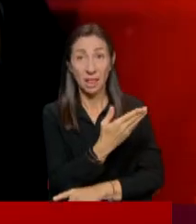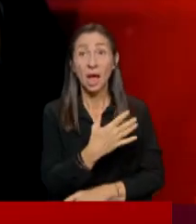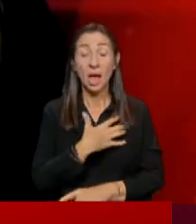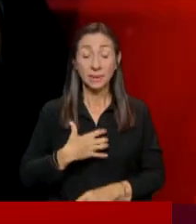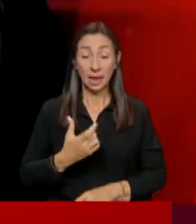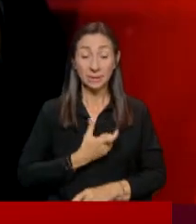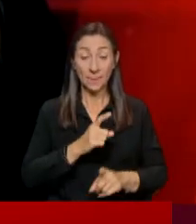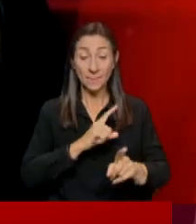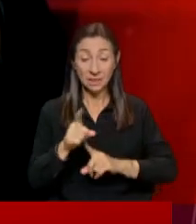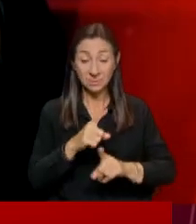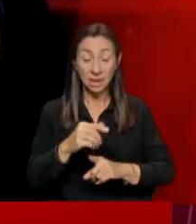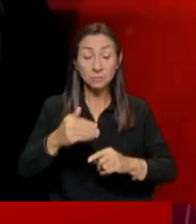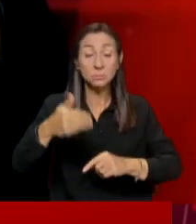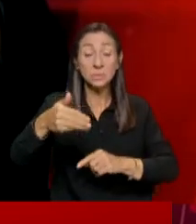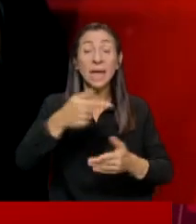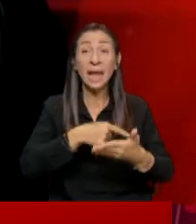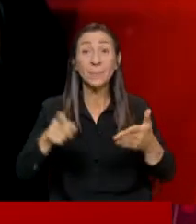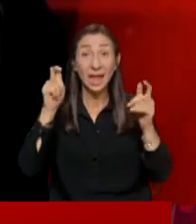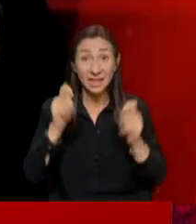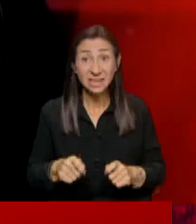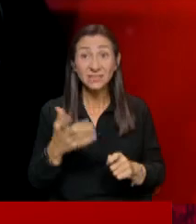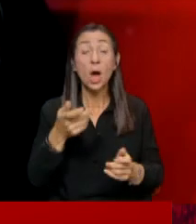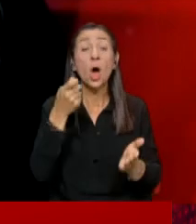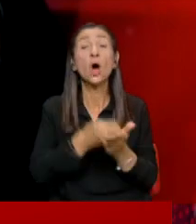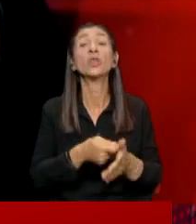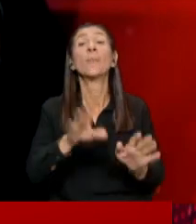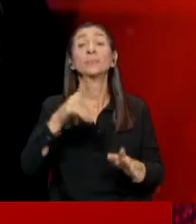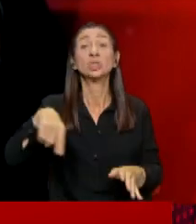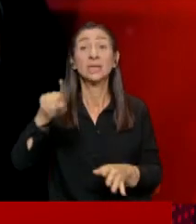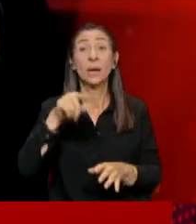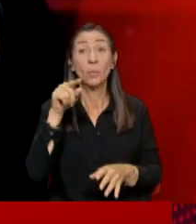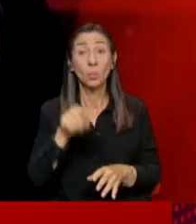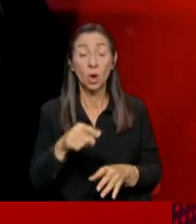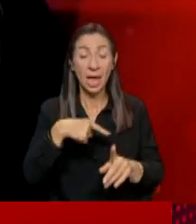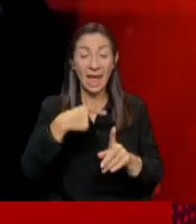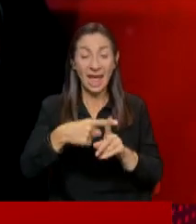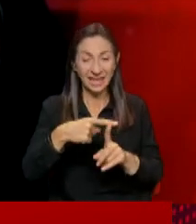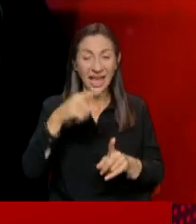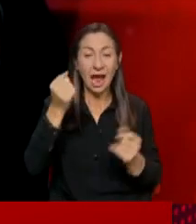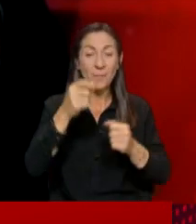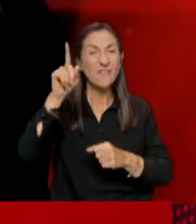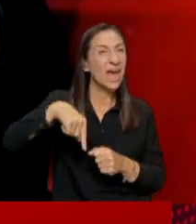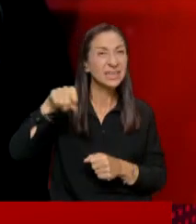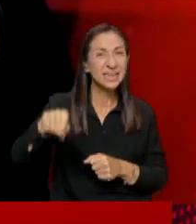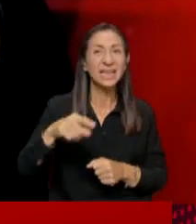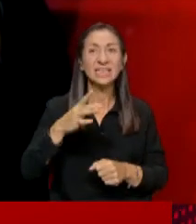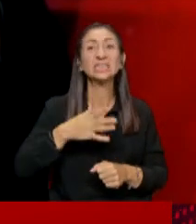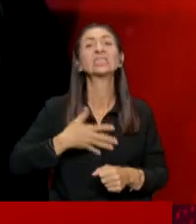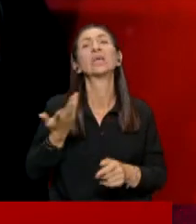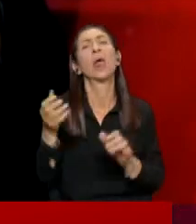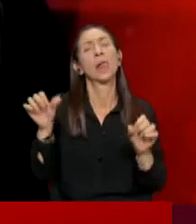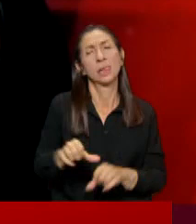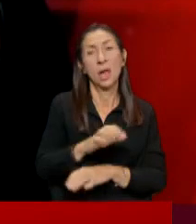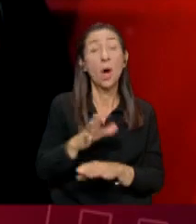Anayasa Mahkemesi ileriki bir tarihte iptal ederse ve ödememişlerden bu ek motorlu taşıtlar vergisi